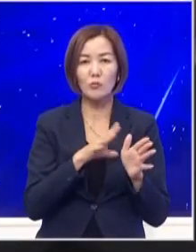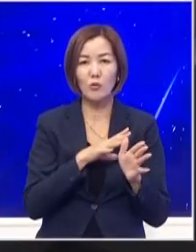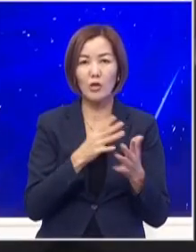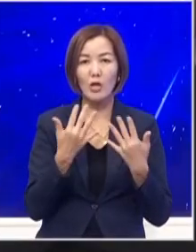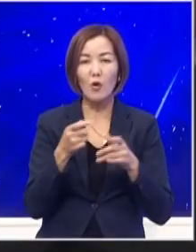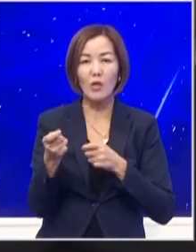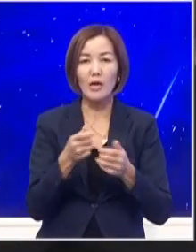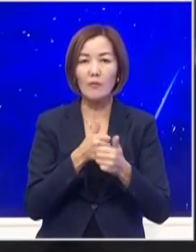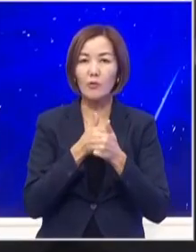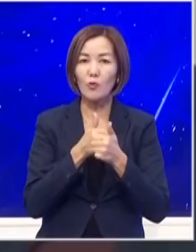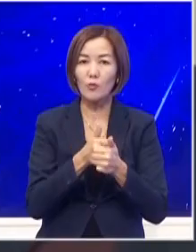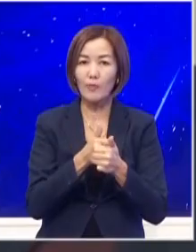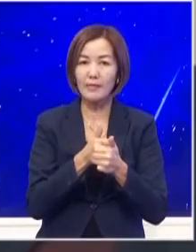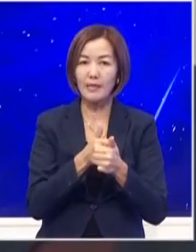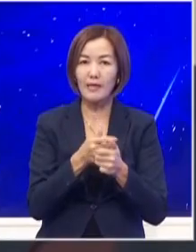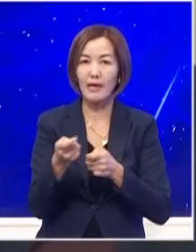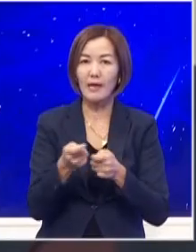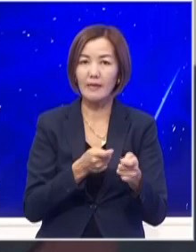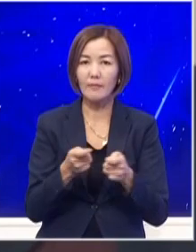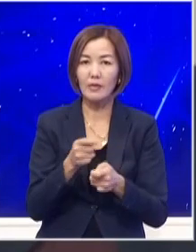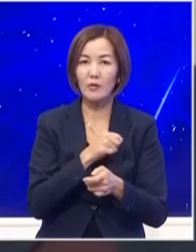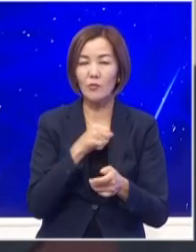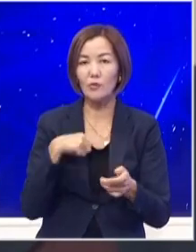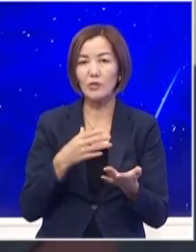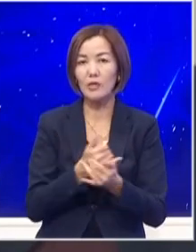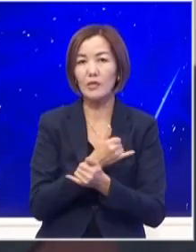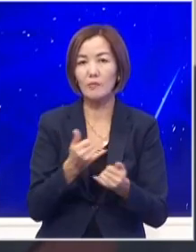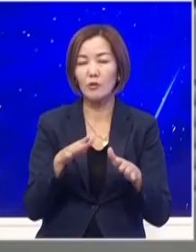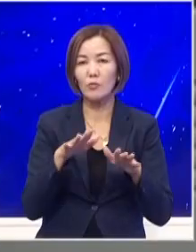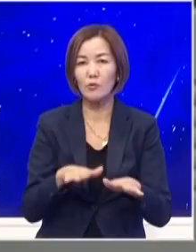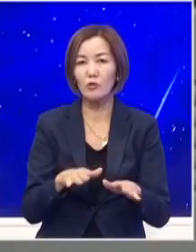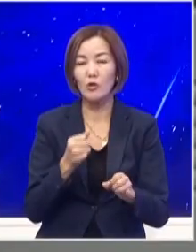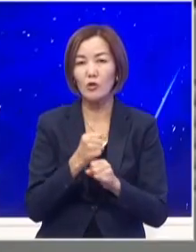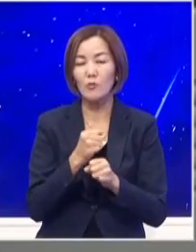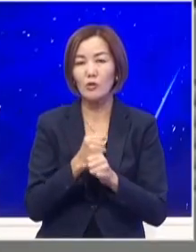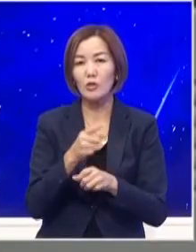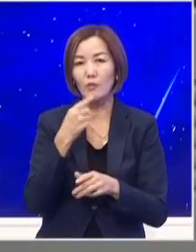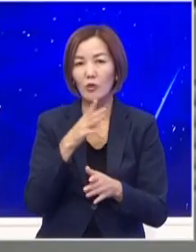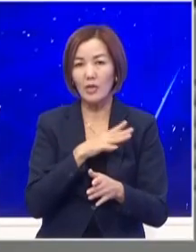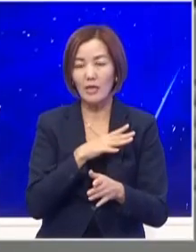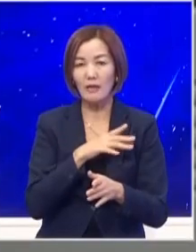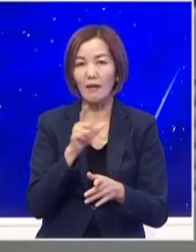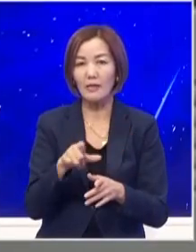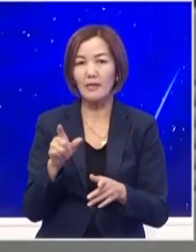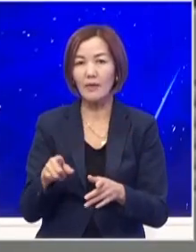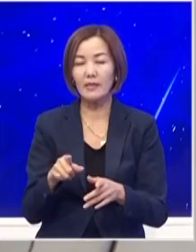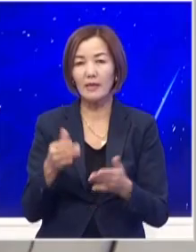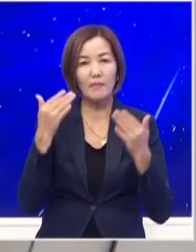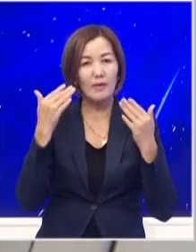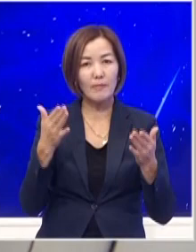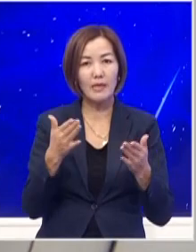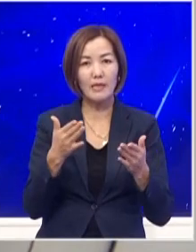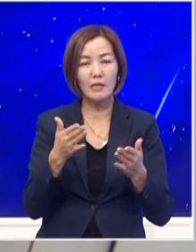әкімінің орынбасары Нұрым Нұрмұхамбетов әкімдікке өзіне өзі қызмет көрсету бұрышы жұмыс жасап тұрғанын айтады. Азаматтар